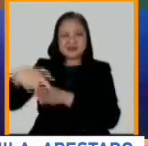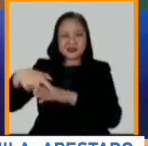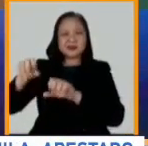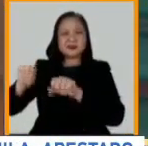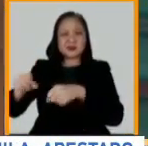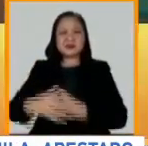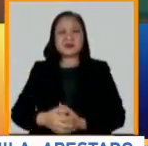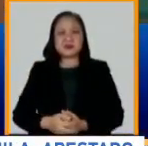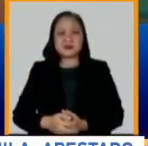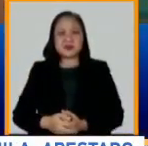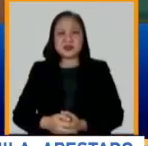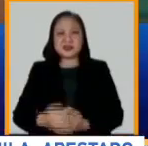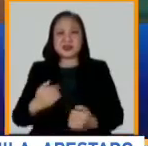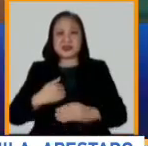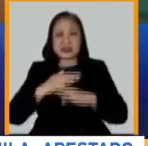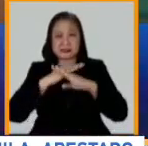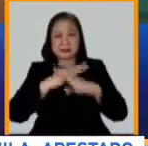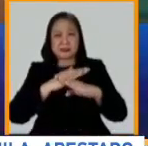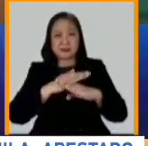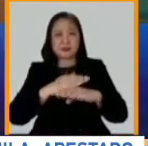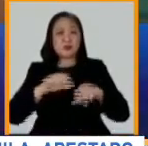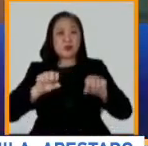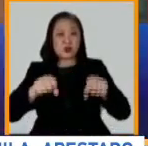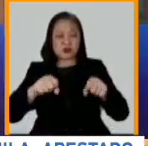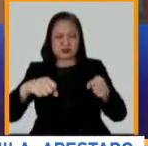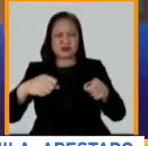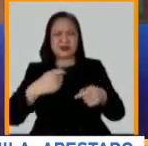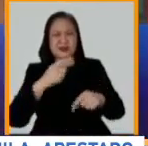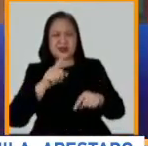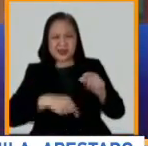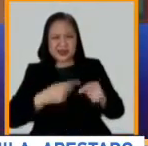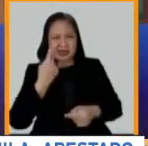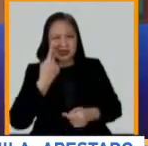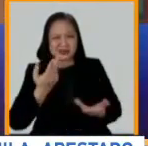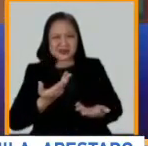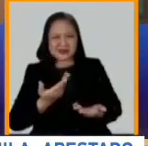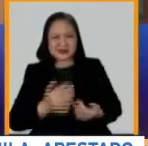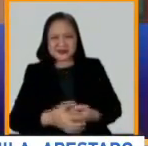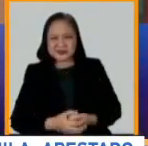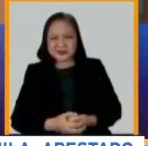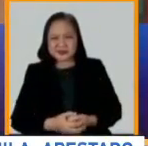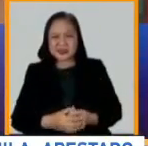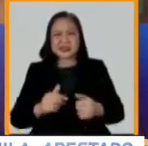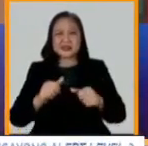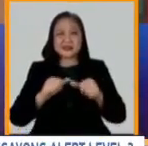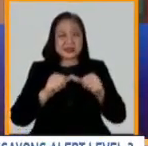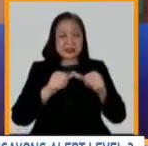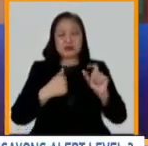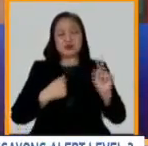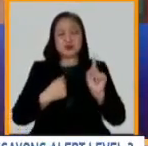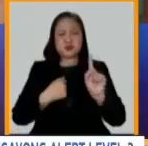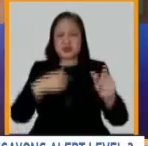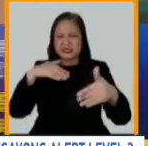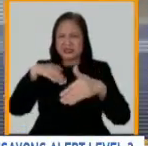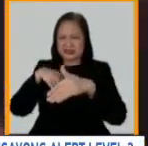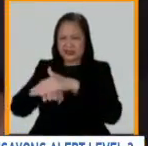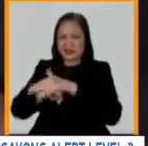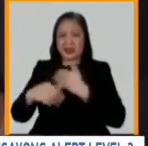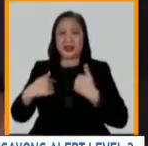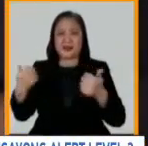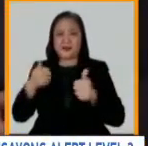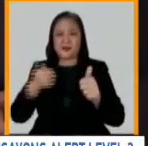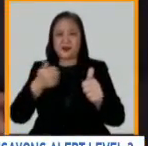ng motor. Di ko mapos yung dating para kaulay na maray. Dire-diretso na po ako sa loob. Hinabol niya pa po ako, duman niya na po ako